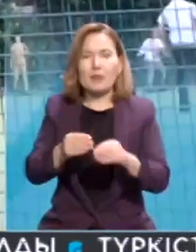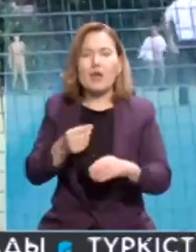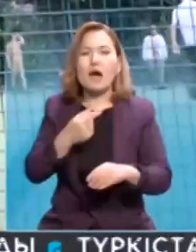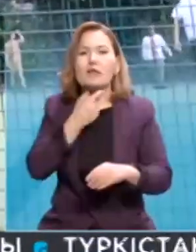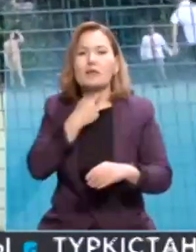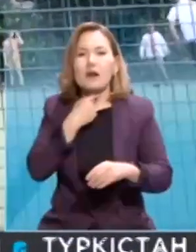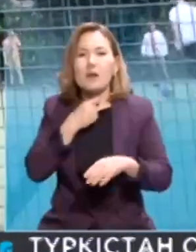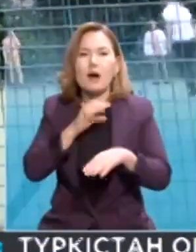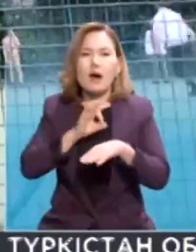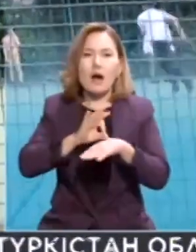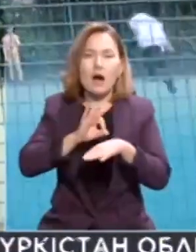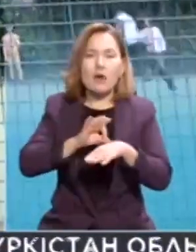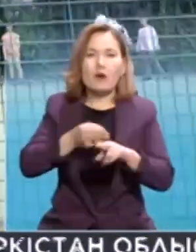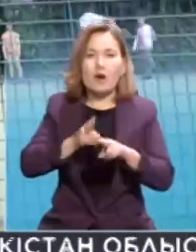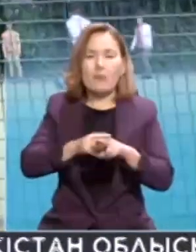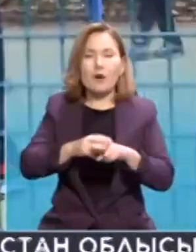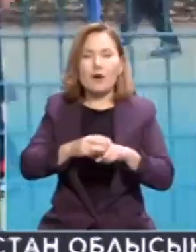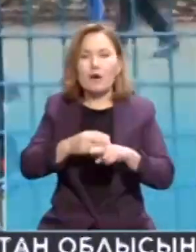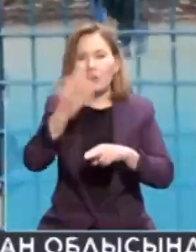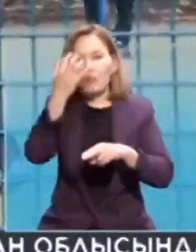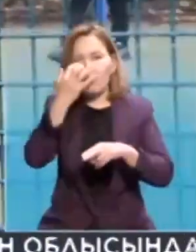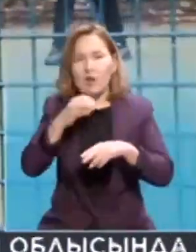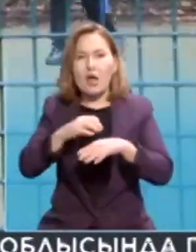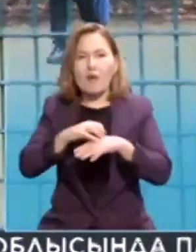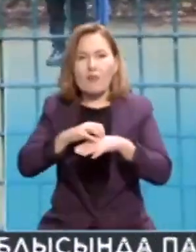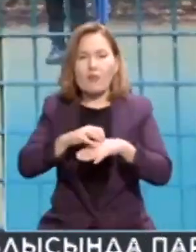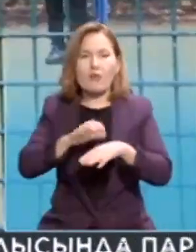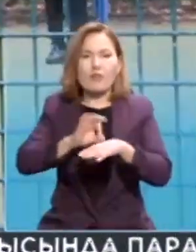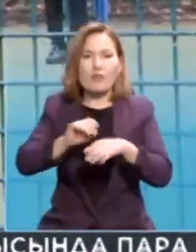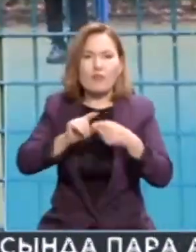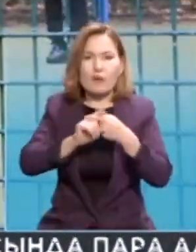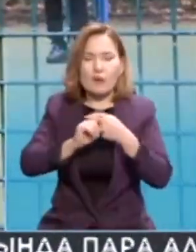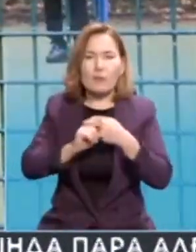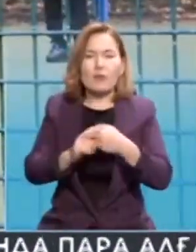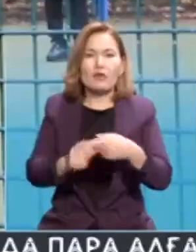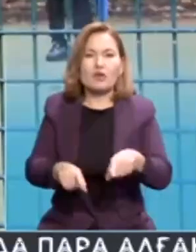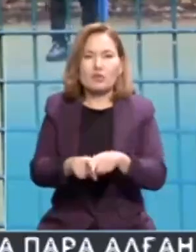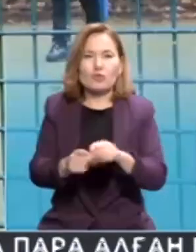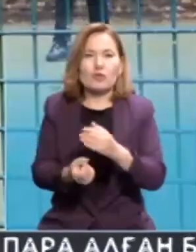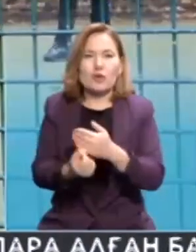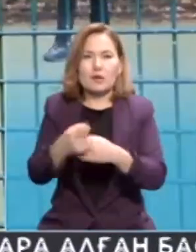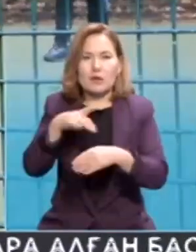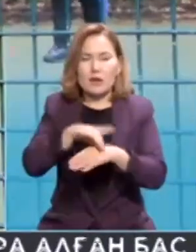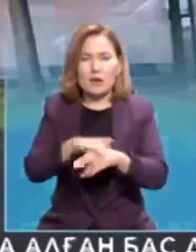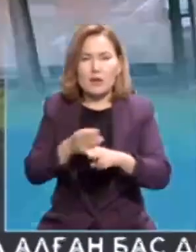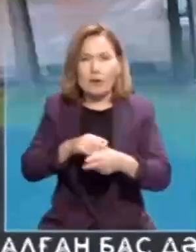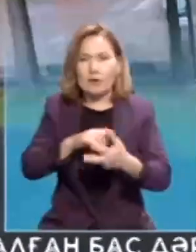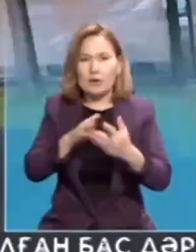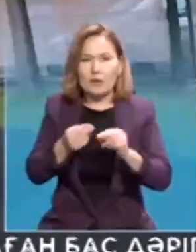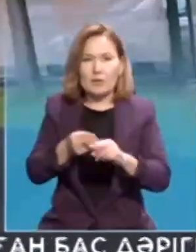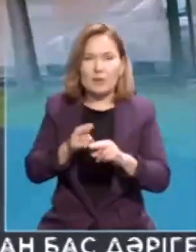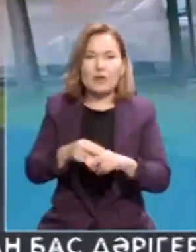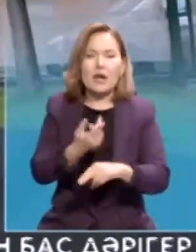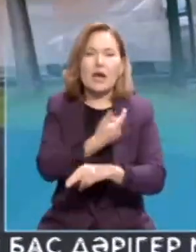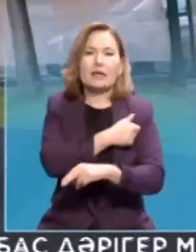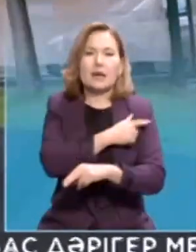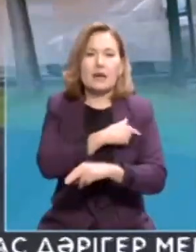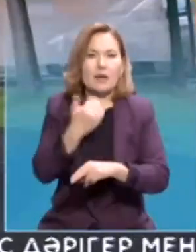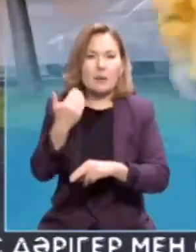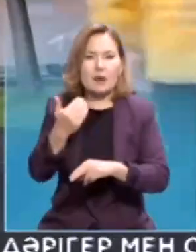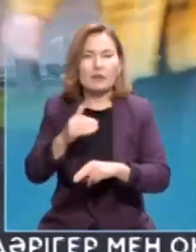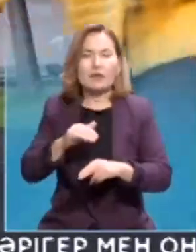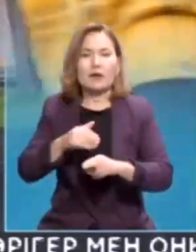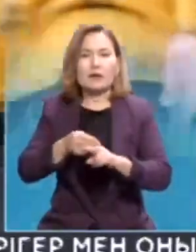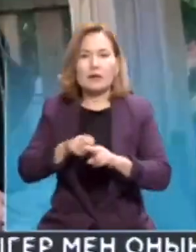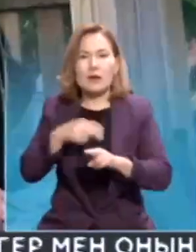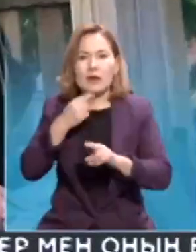ауруы, дененің қызуы және бөртуі. Ковидтен кейін иммунитет әлсірегендіктен аталған инфекция күшейген болуы мүмкін дейді дәрігерлер. Негізі